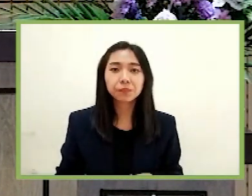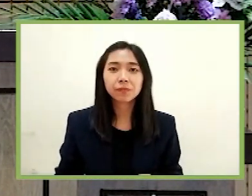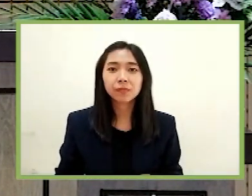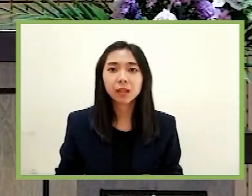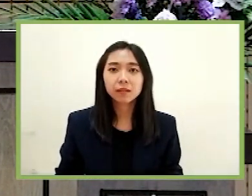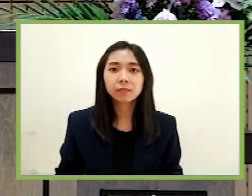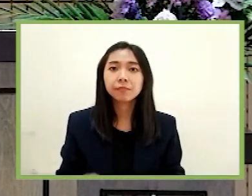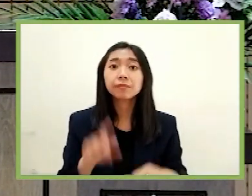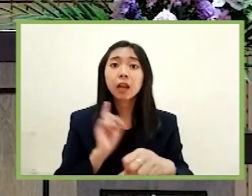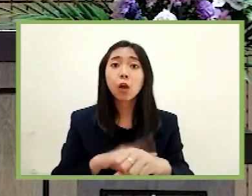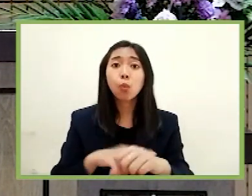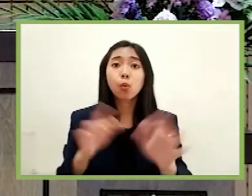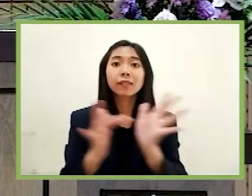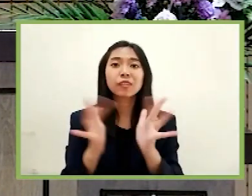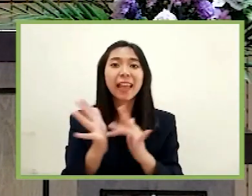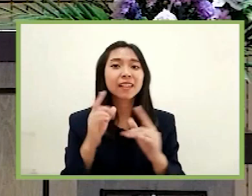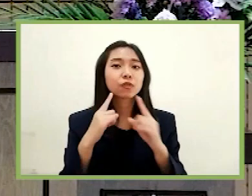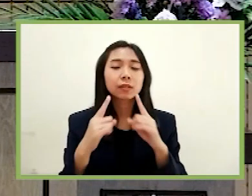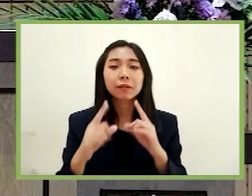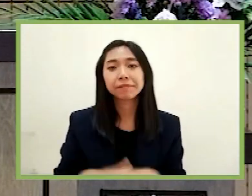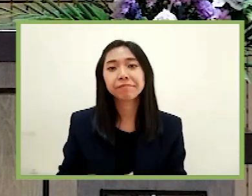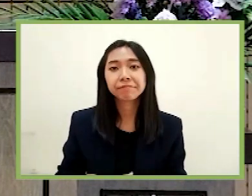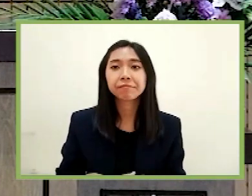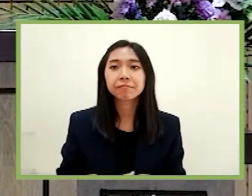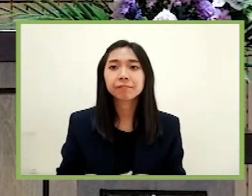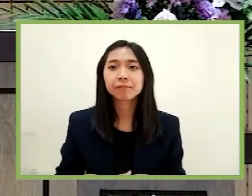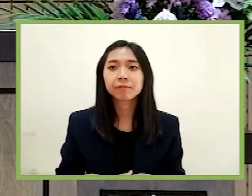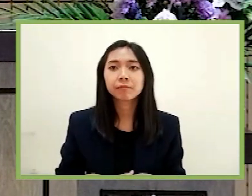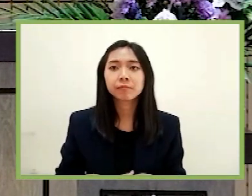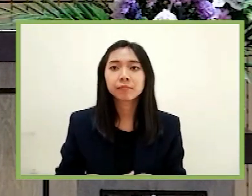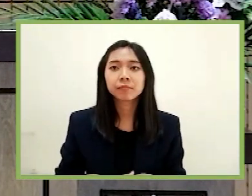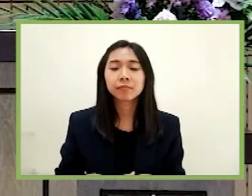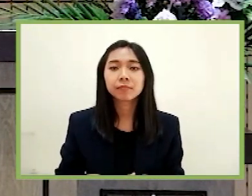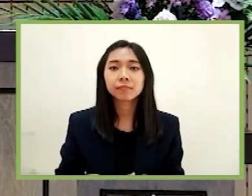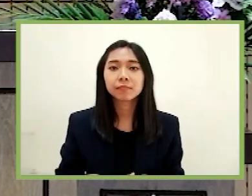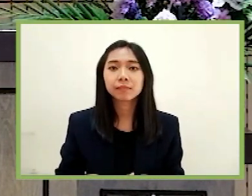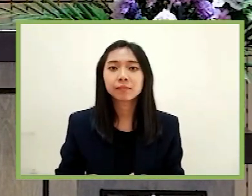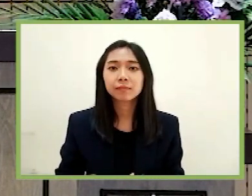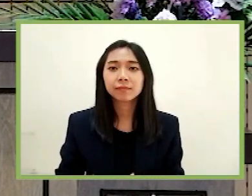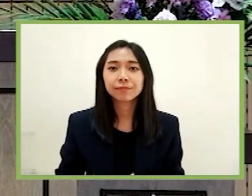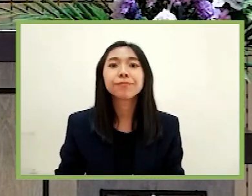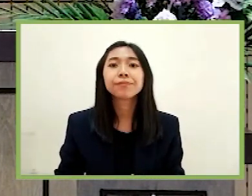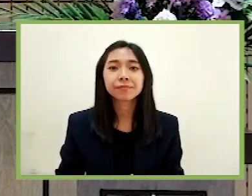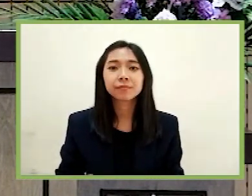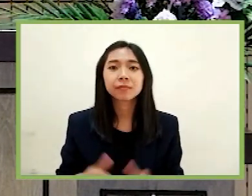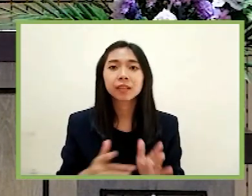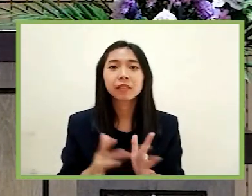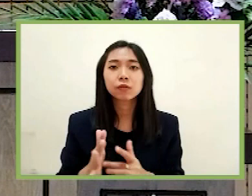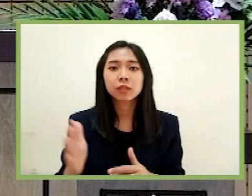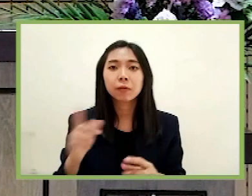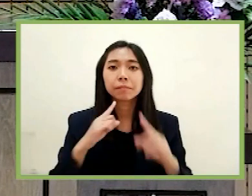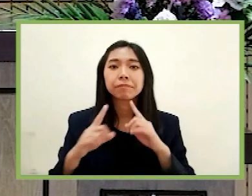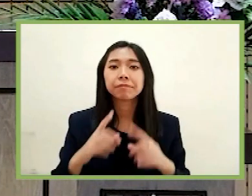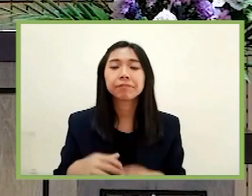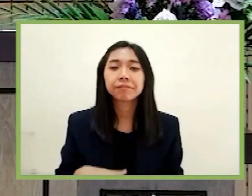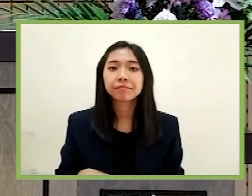ketika Yesus menjawab mereka dalam ayatnya yang ke-27 Yesus juga melanjutkan